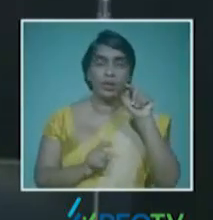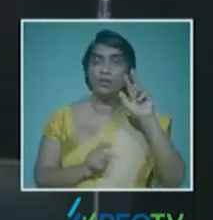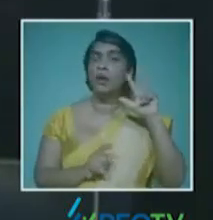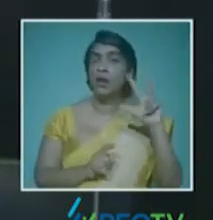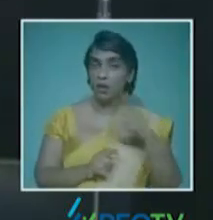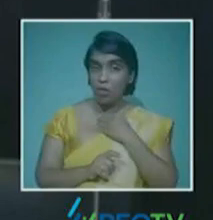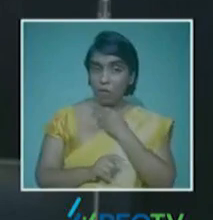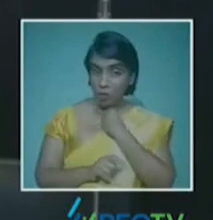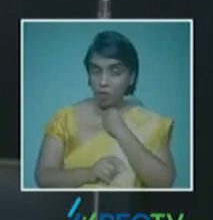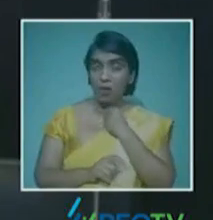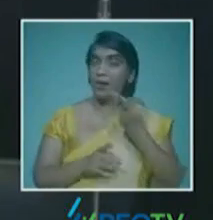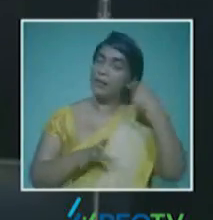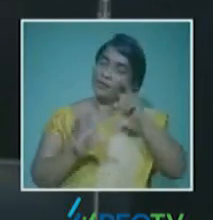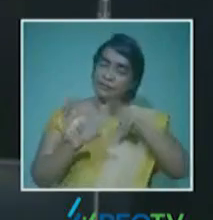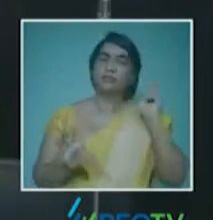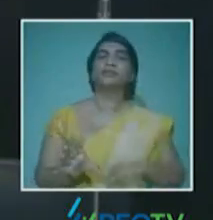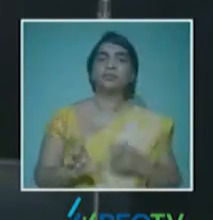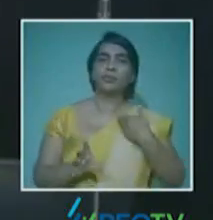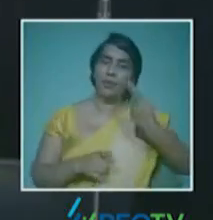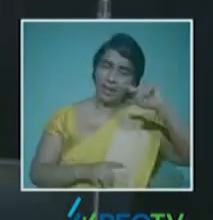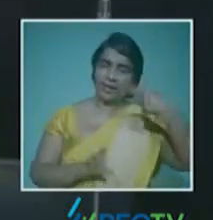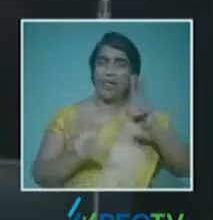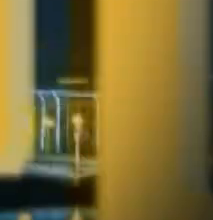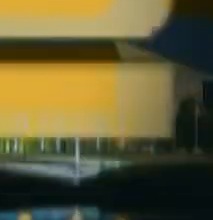නම් මං හෙට ඇමතිකමෙන් අස්වනවා ඔබතුමා මට කියන්න මං හෙට ඇමතිකමෙන් අස්වනවා